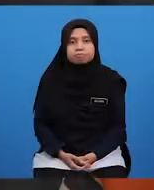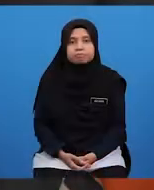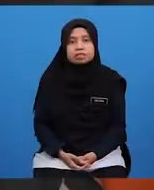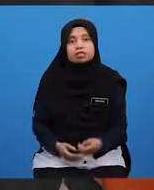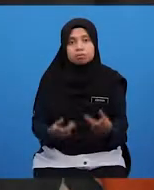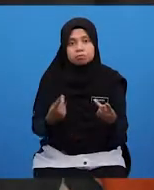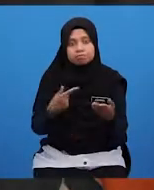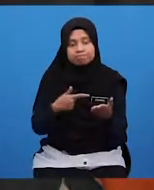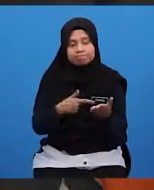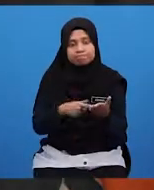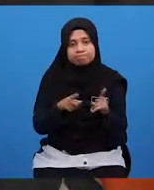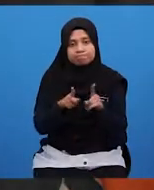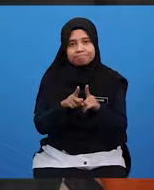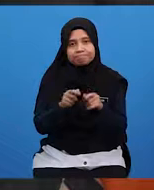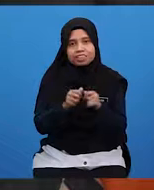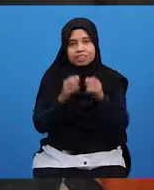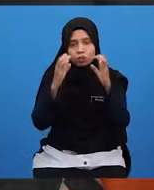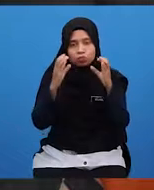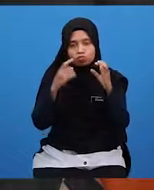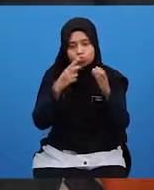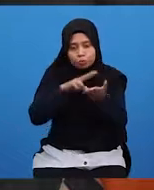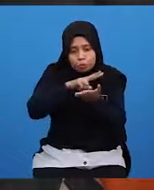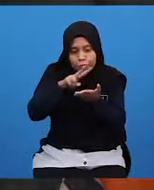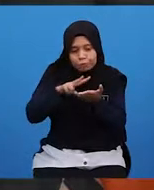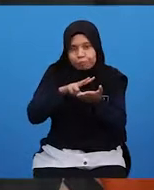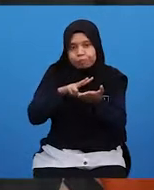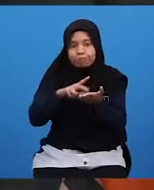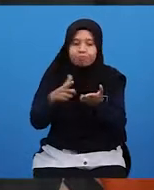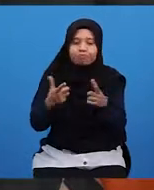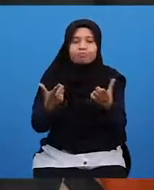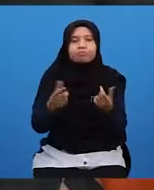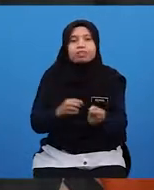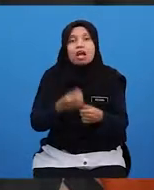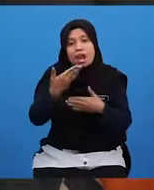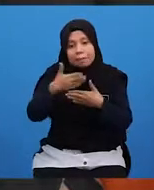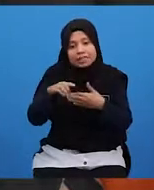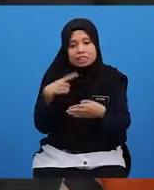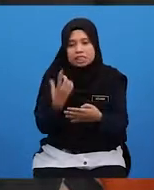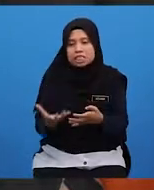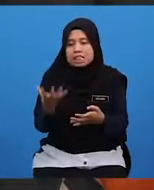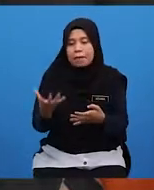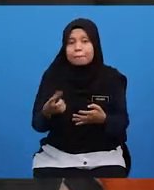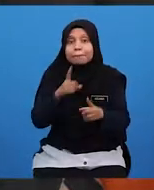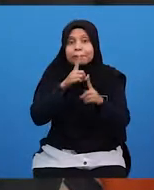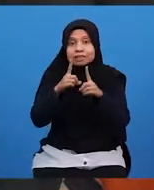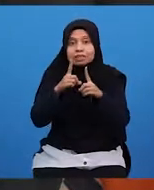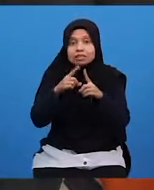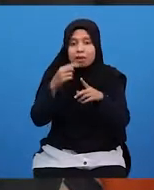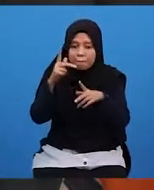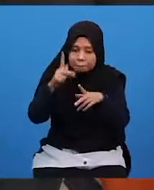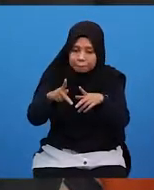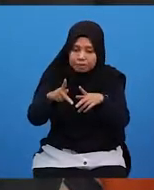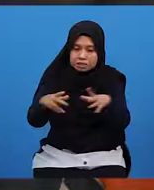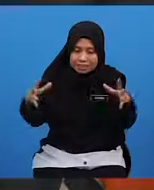Kembali lagi bersama cikgu untuk video yang lebih menarik. Selepas kita menapis lilin dan pastikan sudah